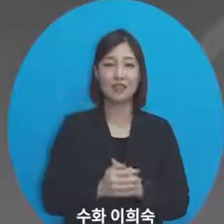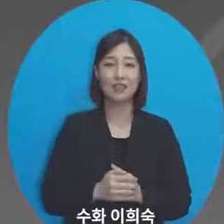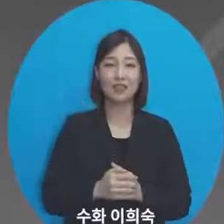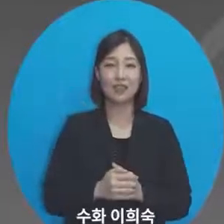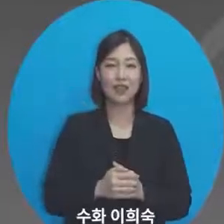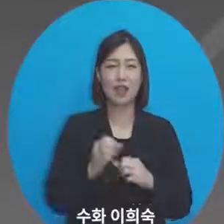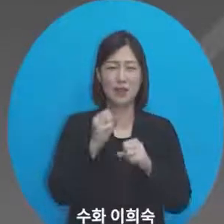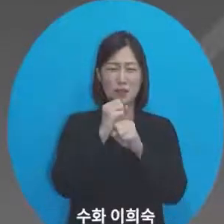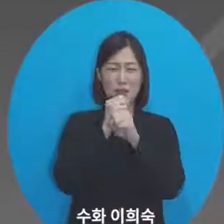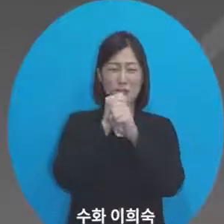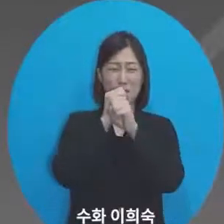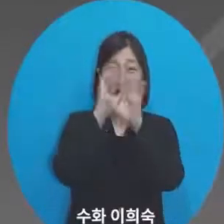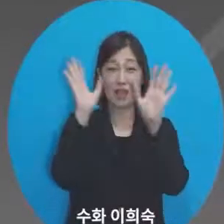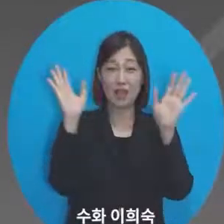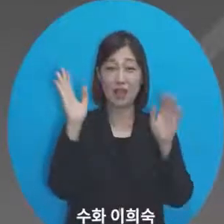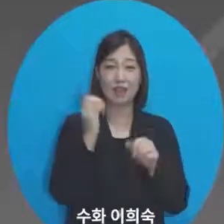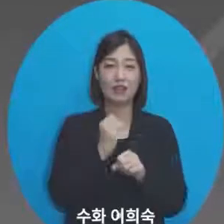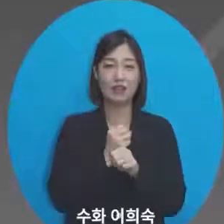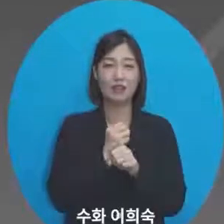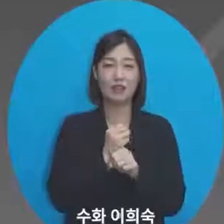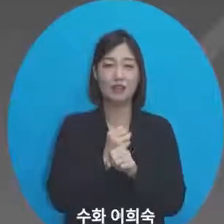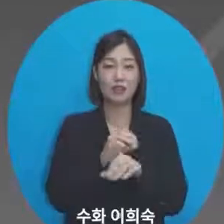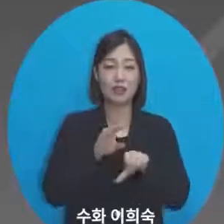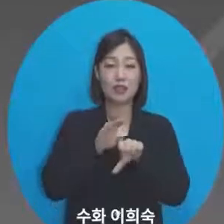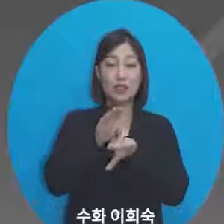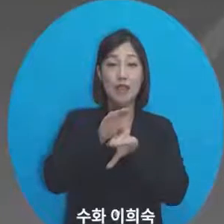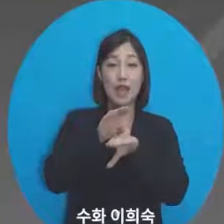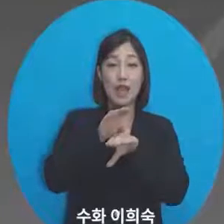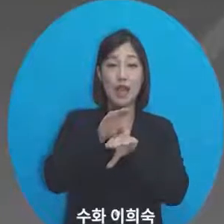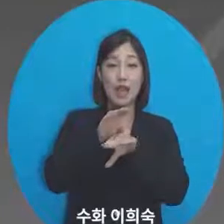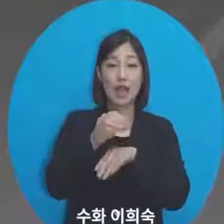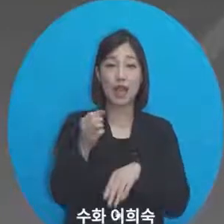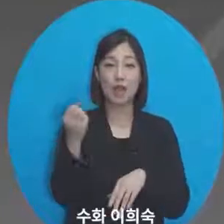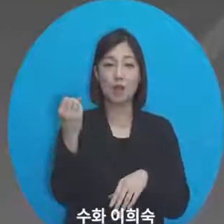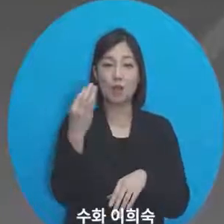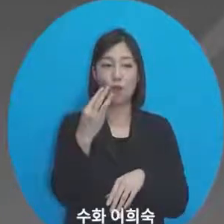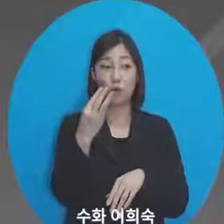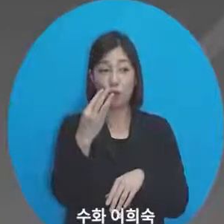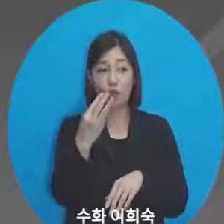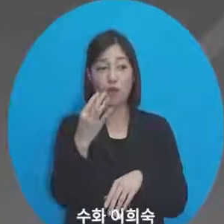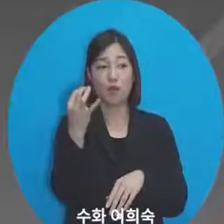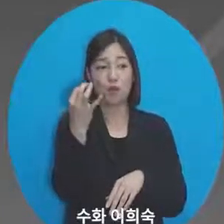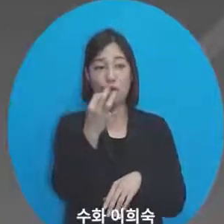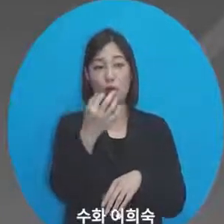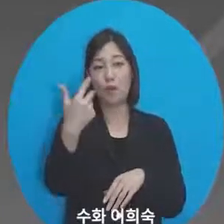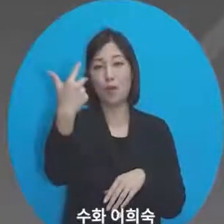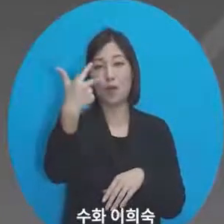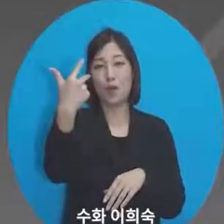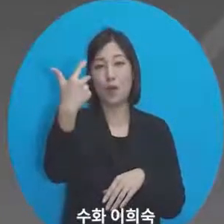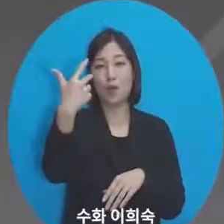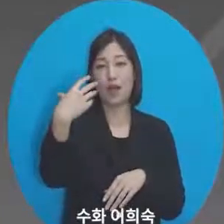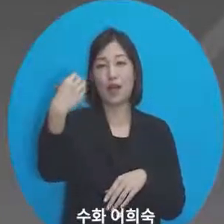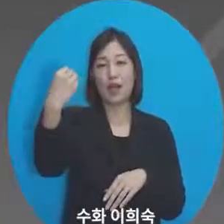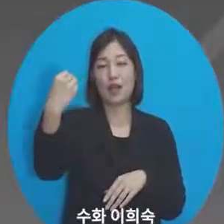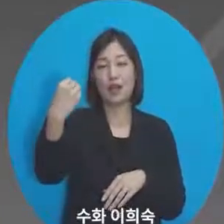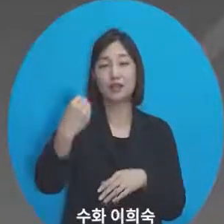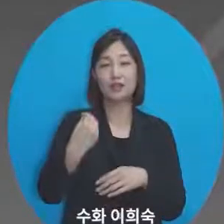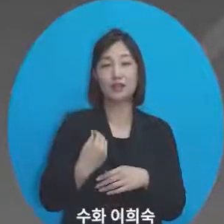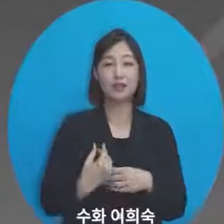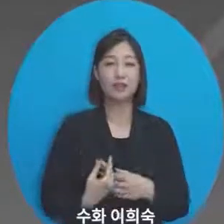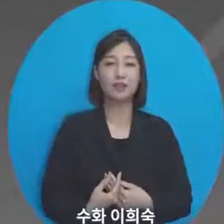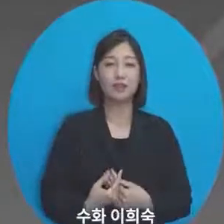번호판을 화면에 띄워서 운전자가 빨리 다른 곳에 이동을 할 수 있도록 돕는다든지, 이런